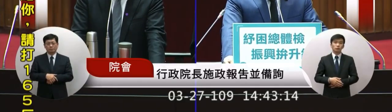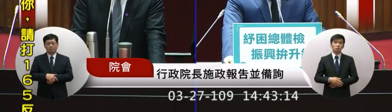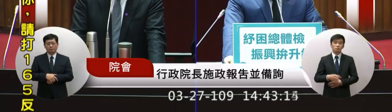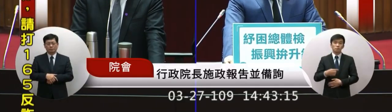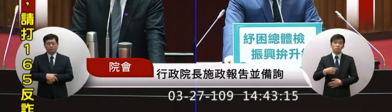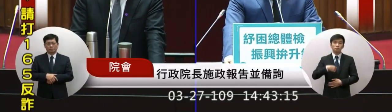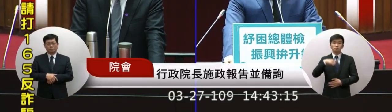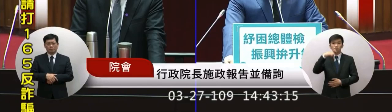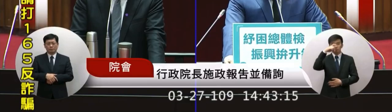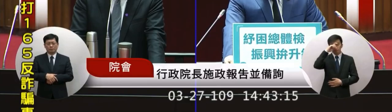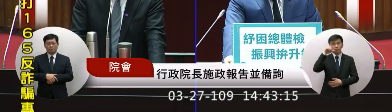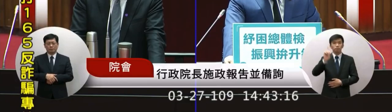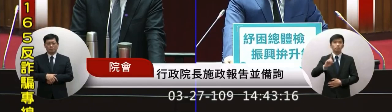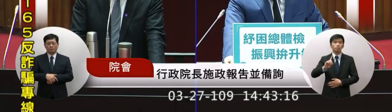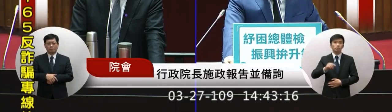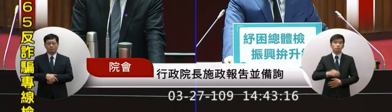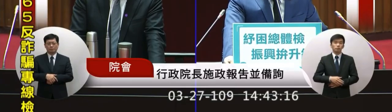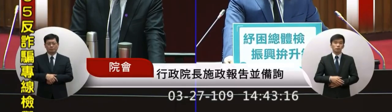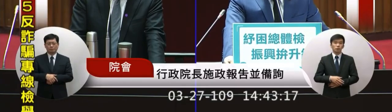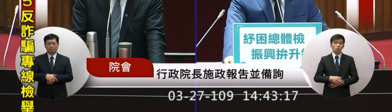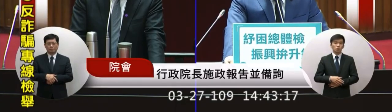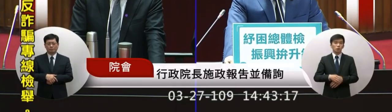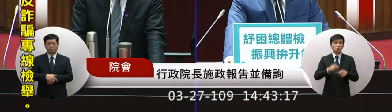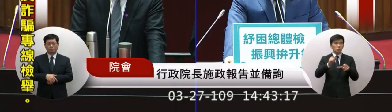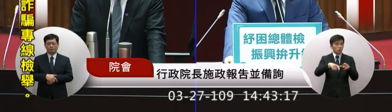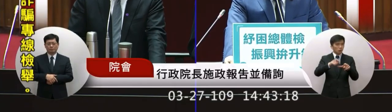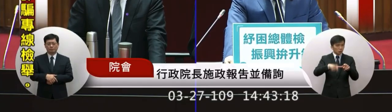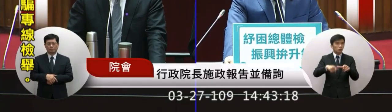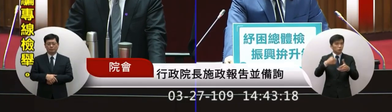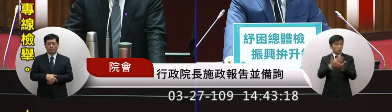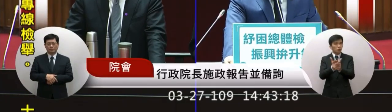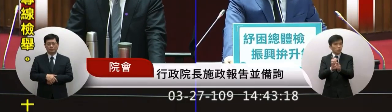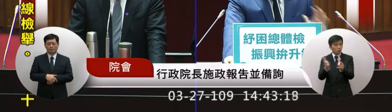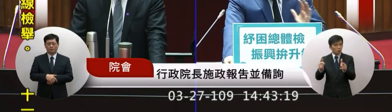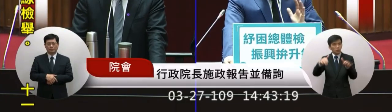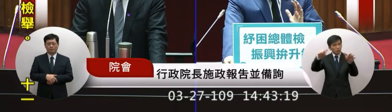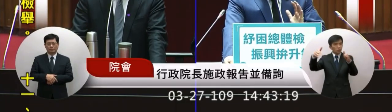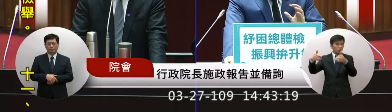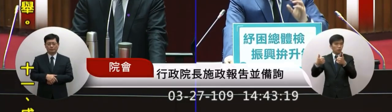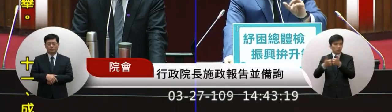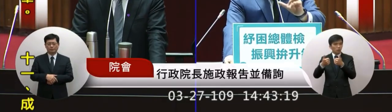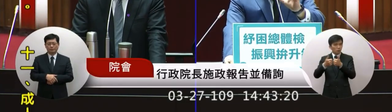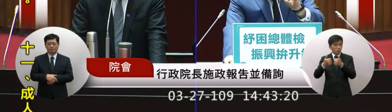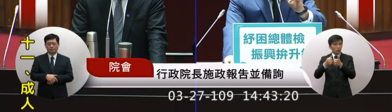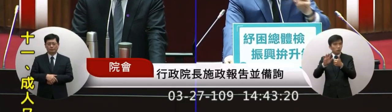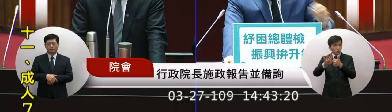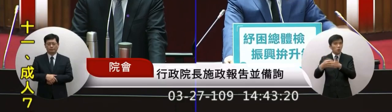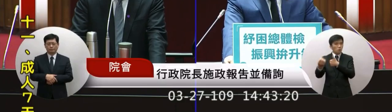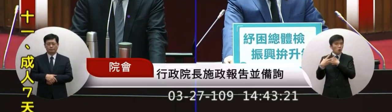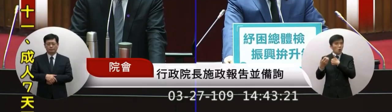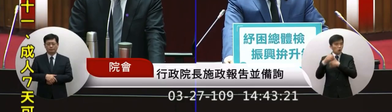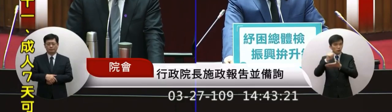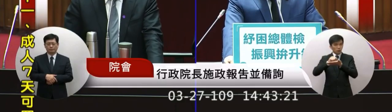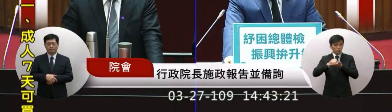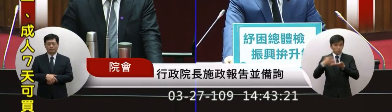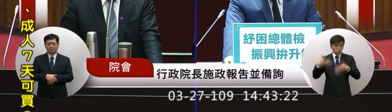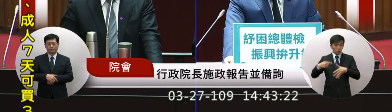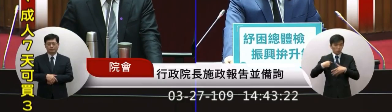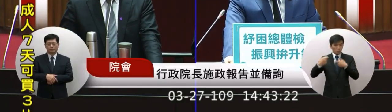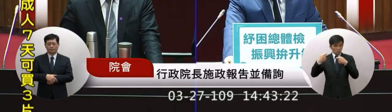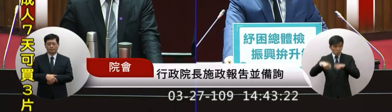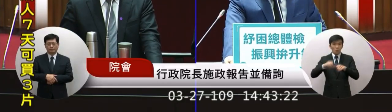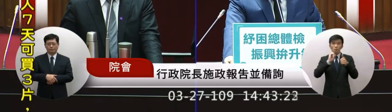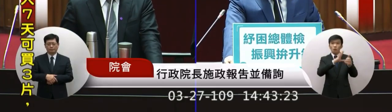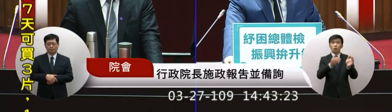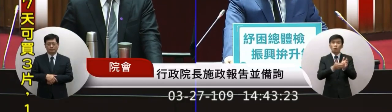说吼，因为我就针对很多产业哈，也开过很多座谈会，他们又提出很多意见。那我刚才已经浓缩几个重点，但是我希望